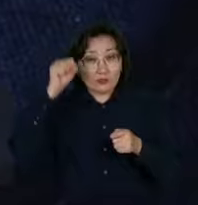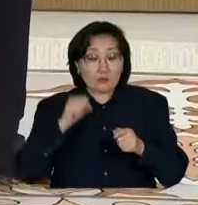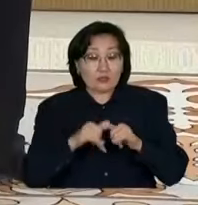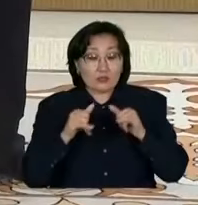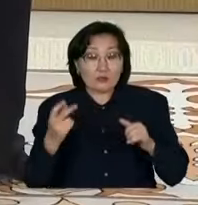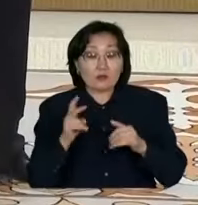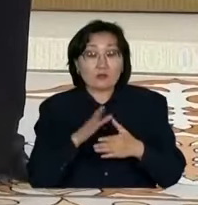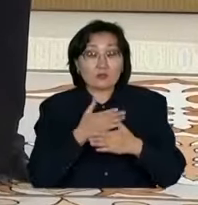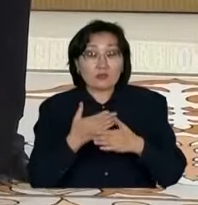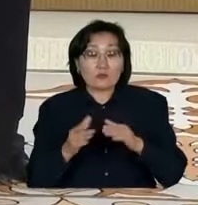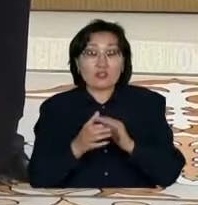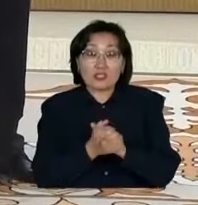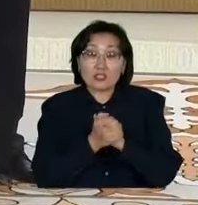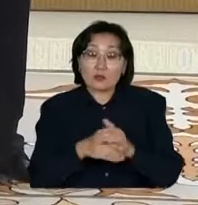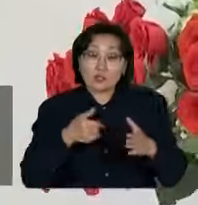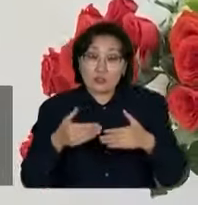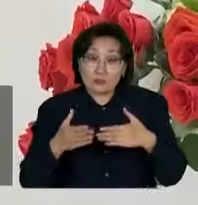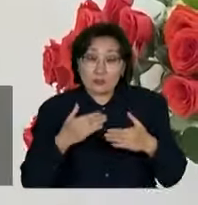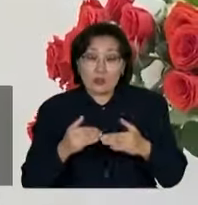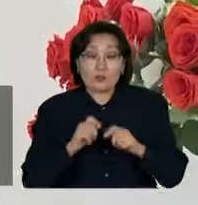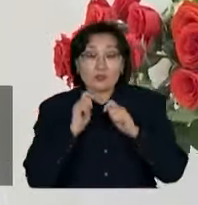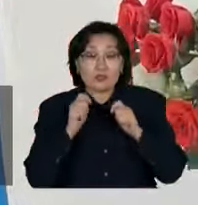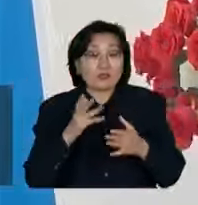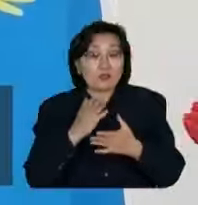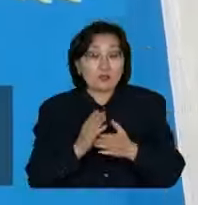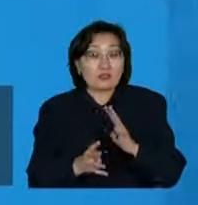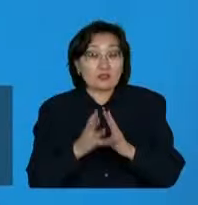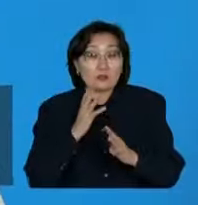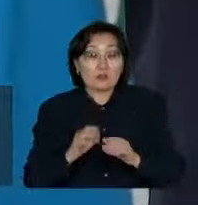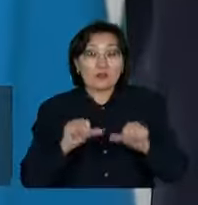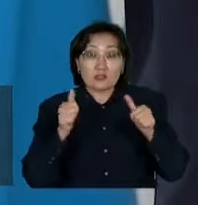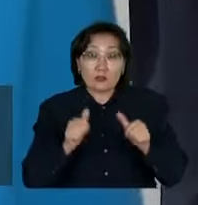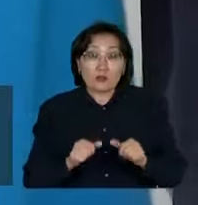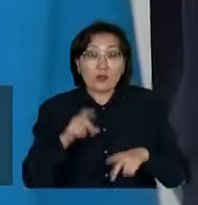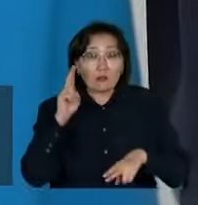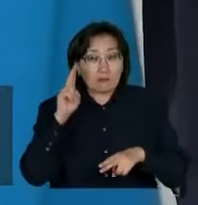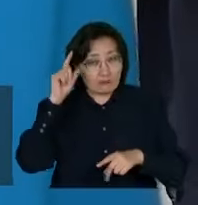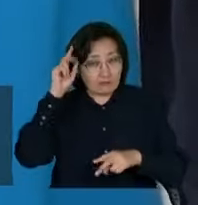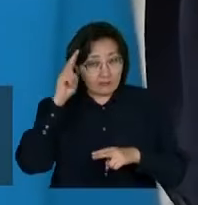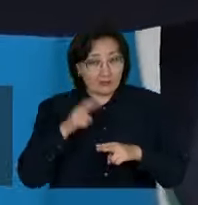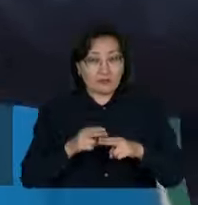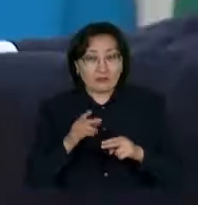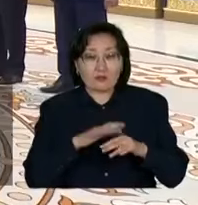развитие двухсторонних дружеских отношений, а награда является очередным символом братства двух народов.